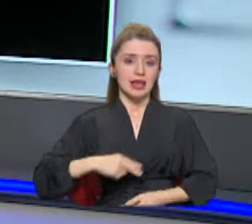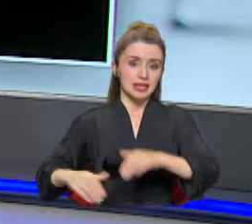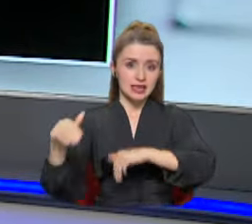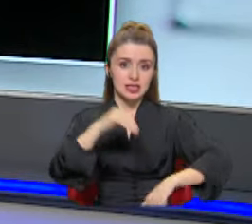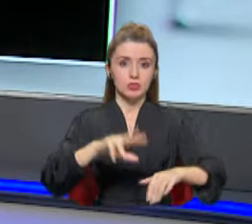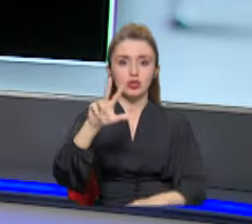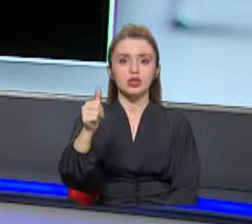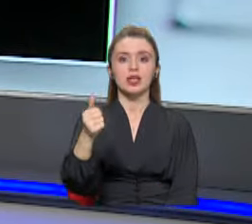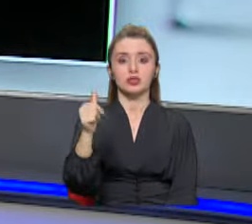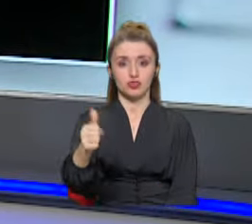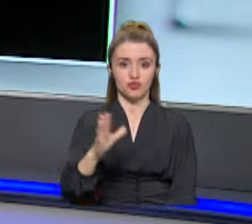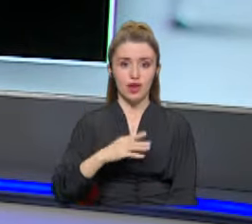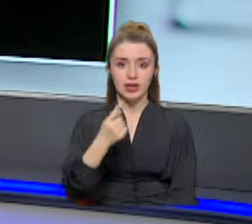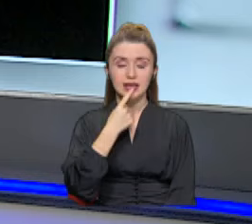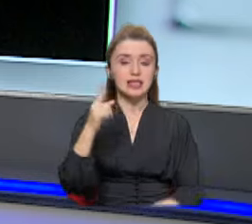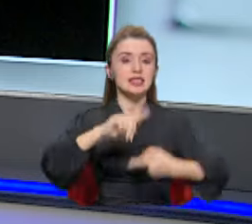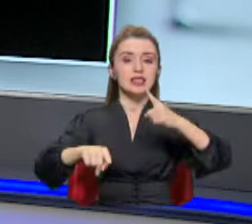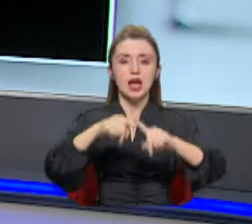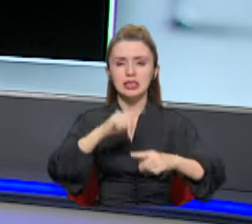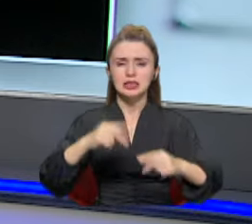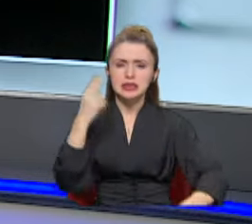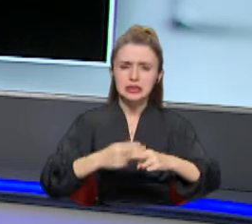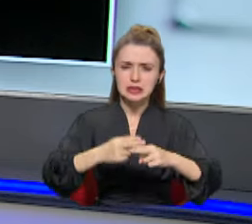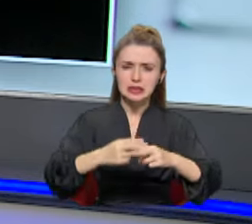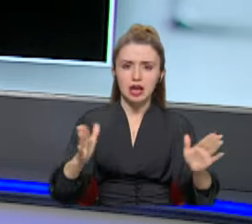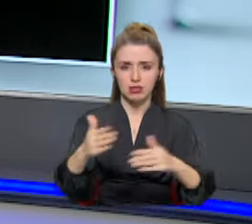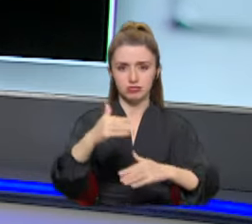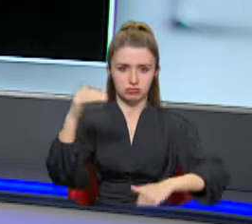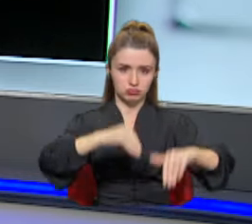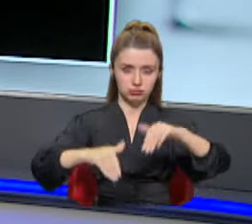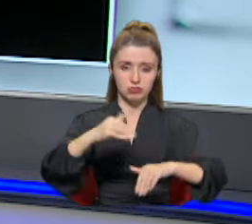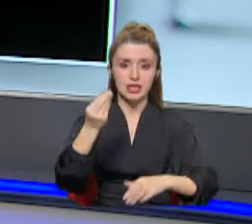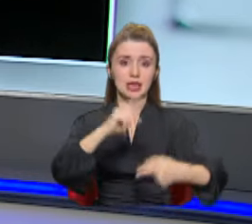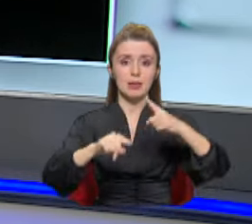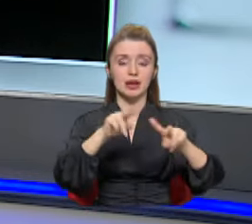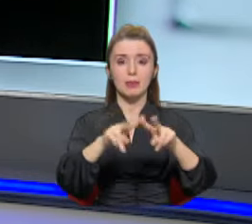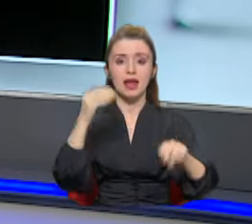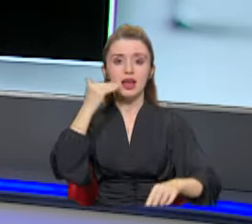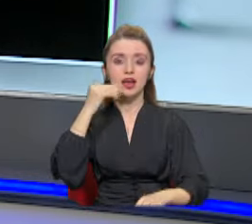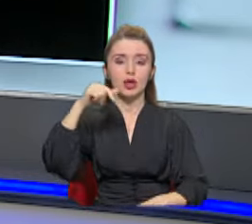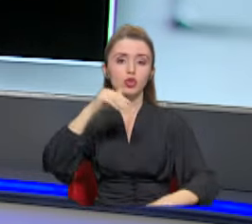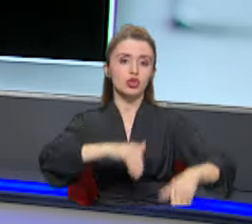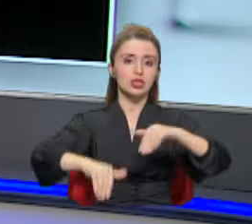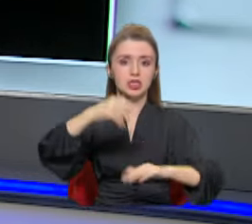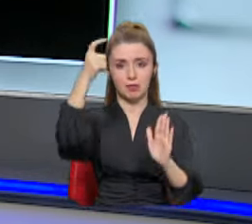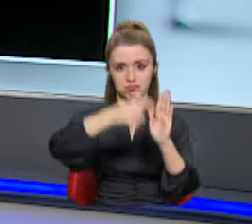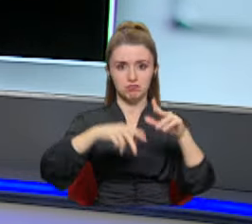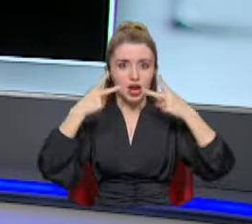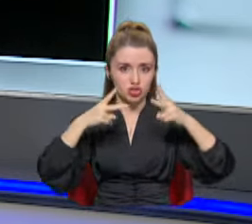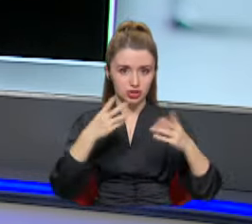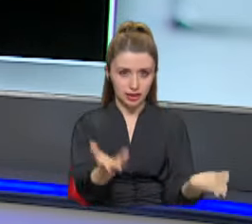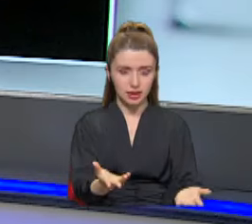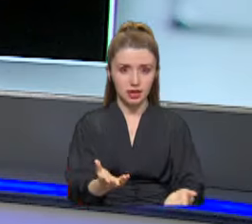artık 36 gün kaldı dedik. Siyaset hızla sandığa koşuyor. İyi Parti lideri Akşener bugün seçim beyannamesini